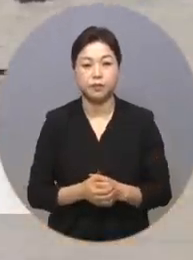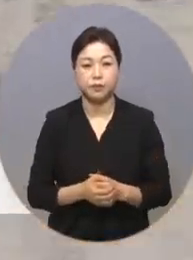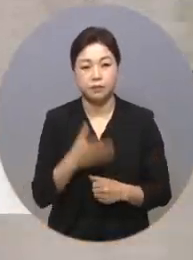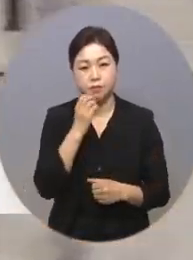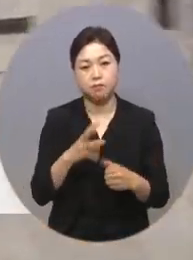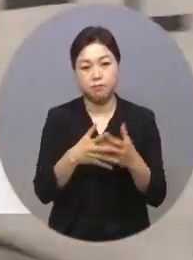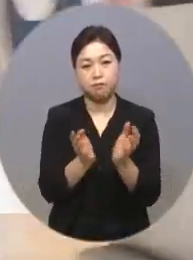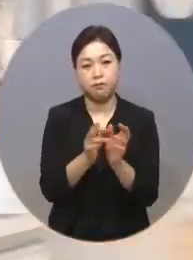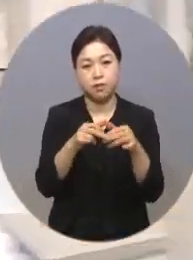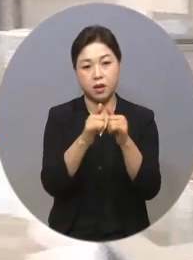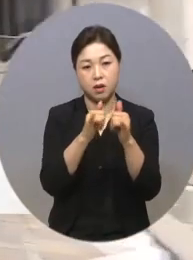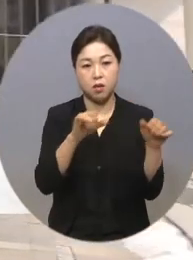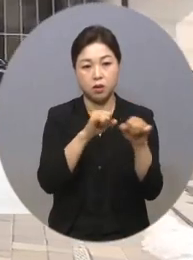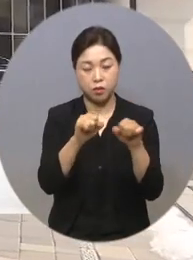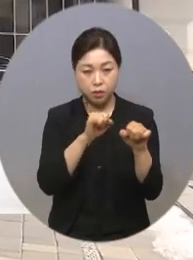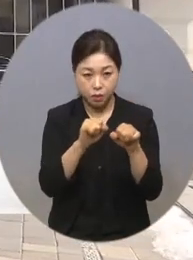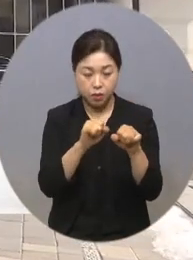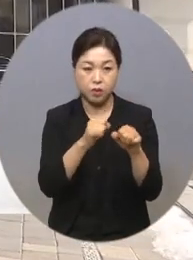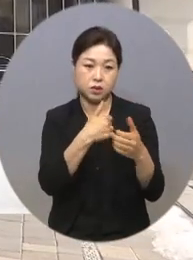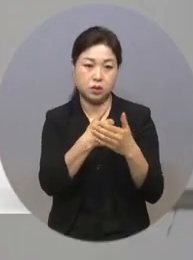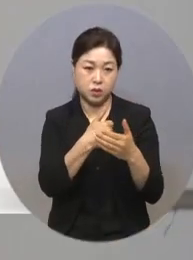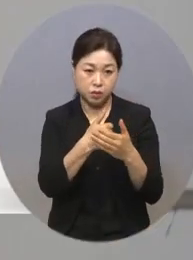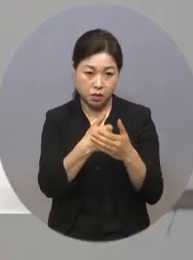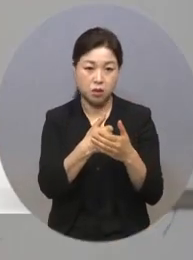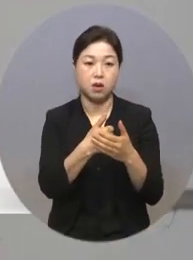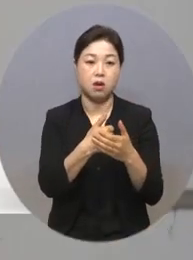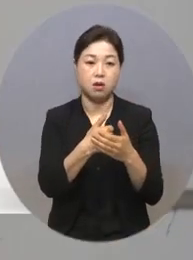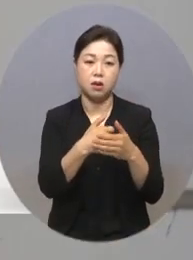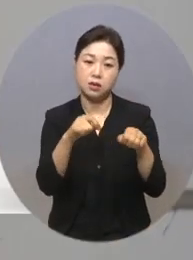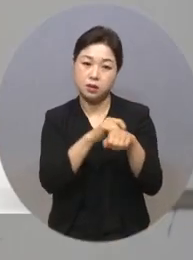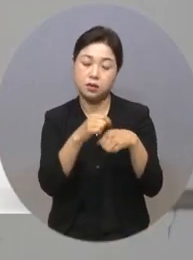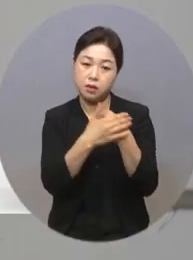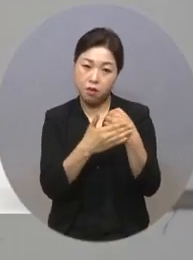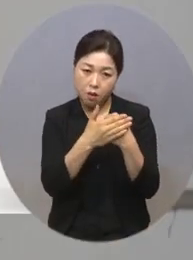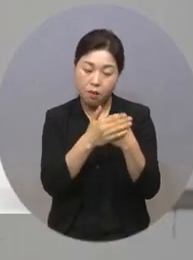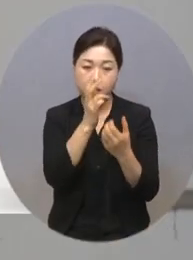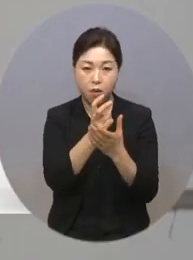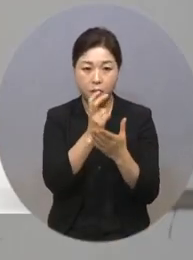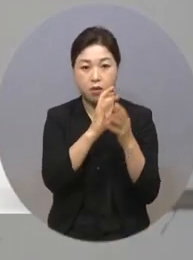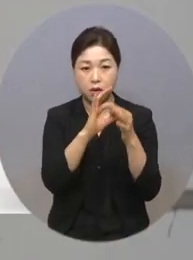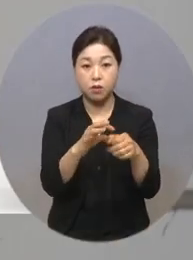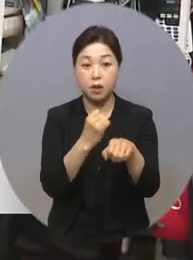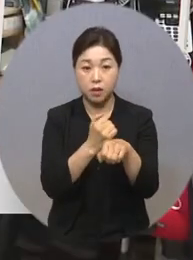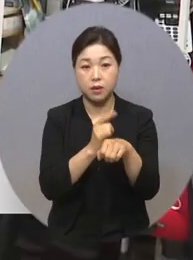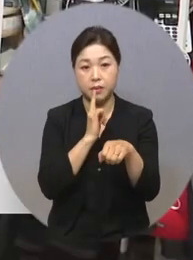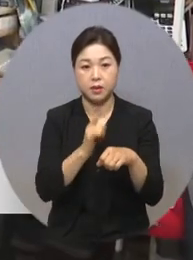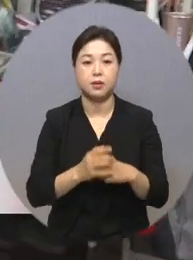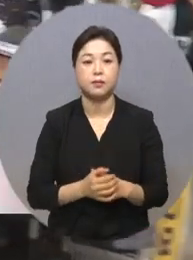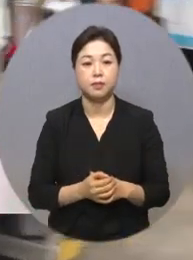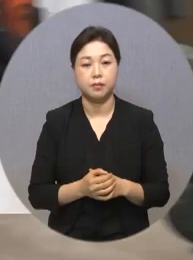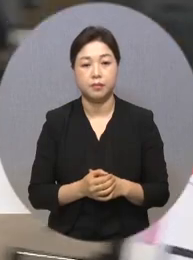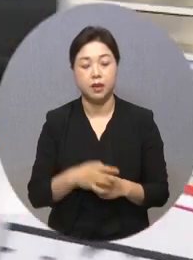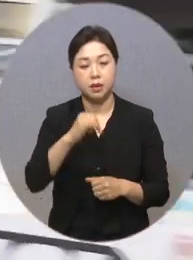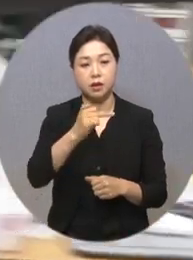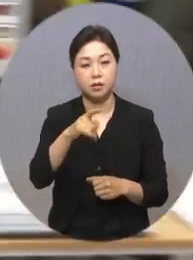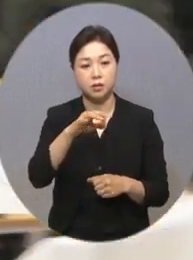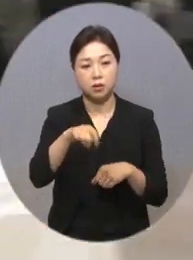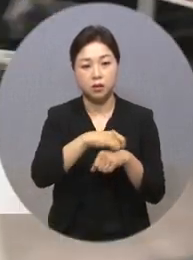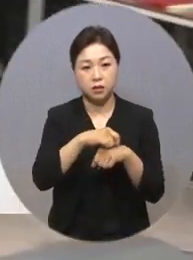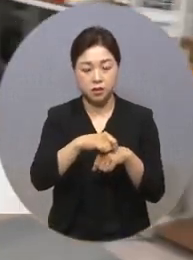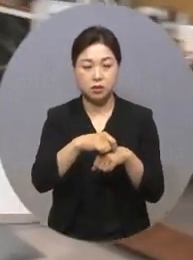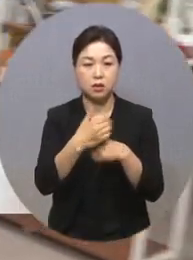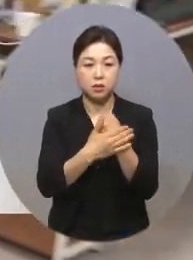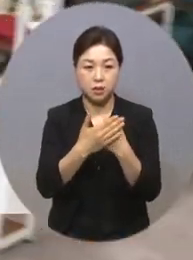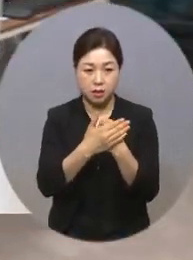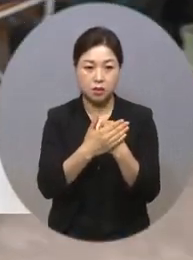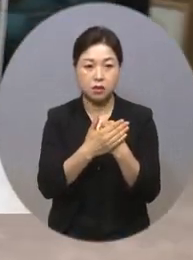보건복지부는 장애인 활동지원 산정 특례 제도를 계속 유지한다고 지난 2일 밝혔습니다. 산정특례지원은